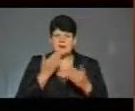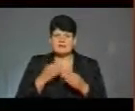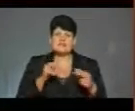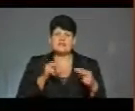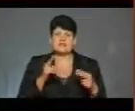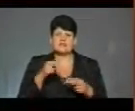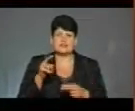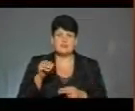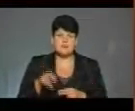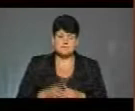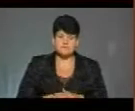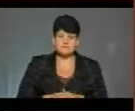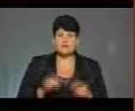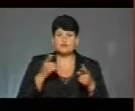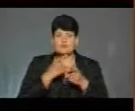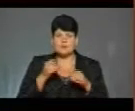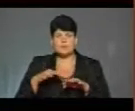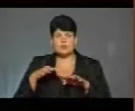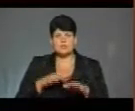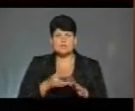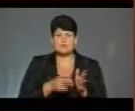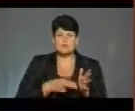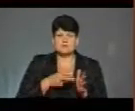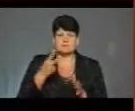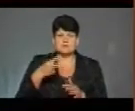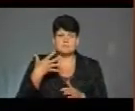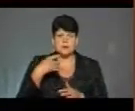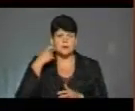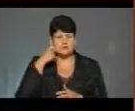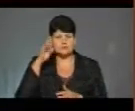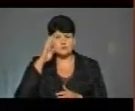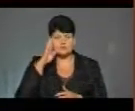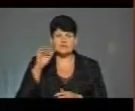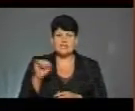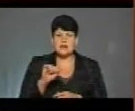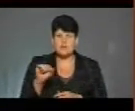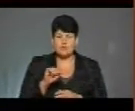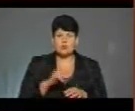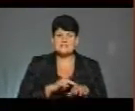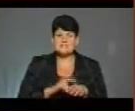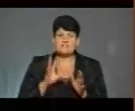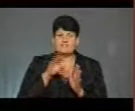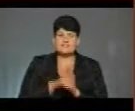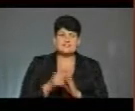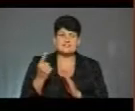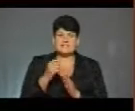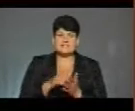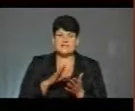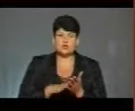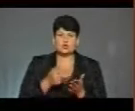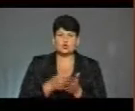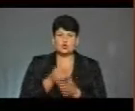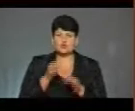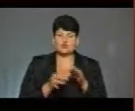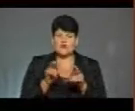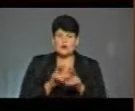ДТП. Інформацію про наїзд поїзда на 25-річного чоловіка в Теребовлі поліцейські внесли до єдиного реєстру досудових